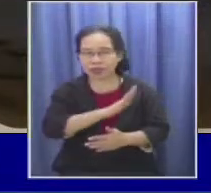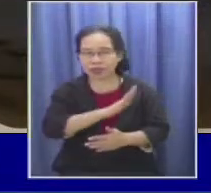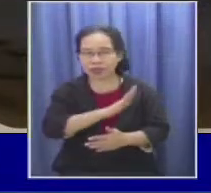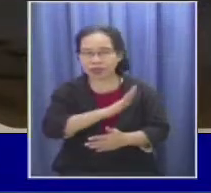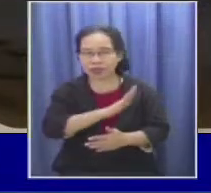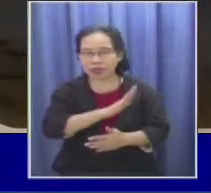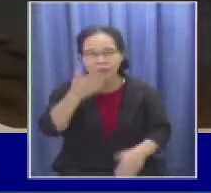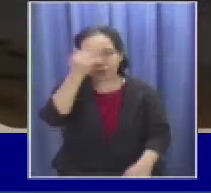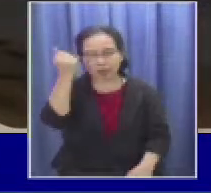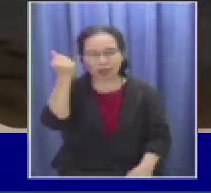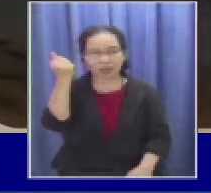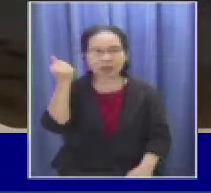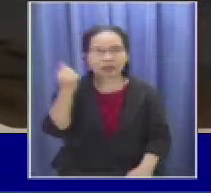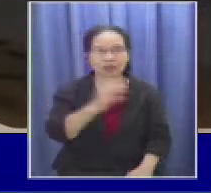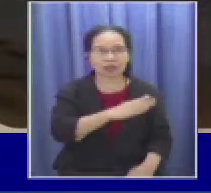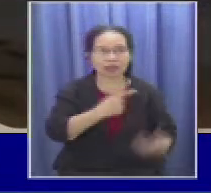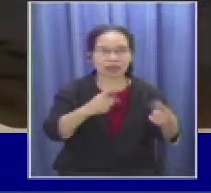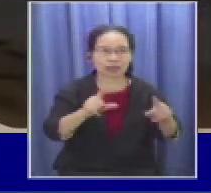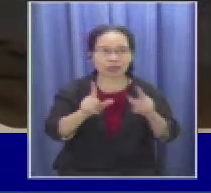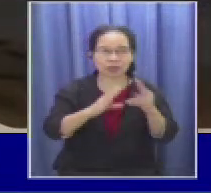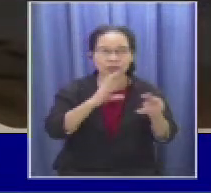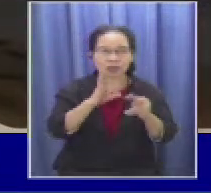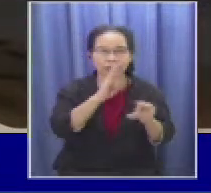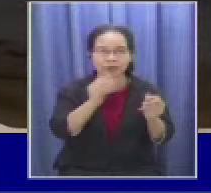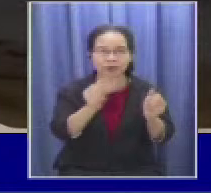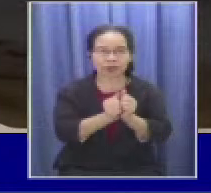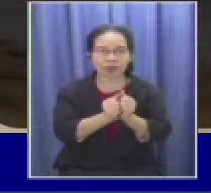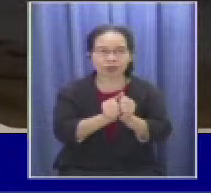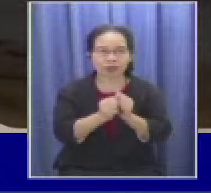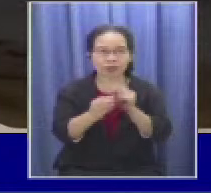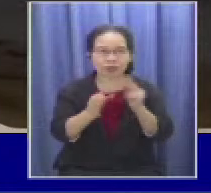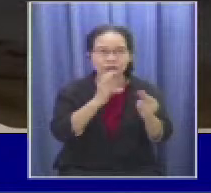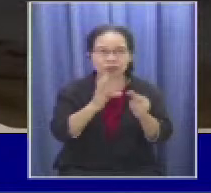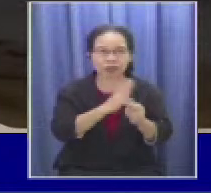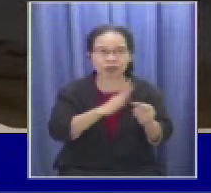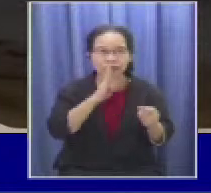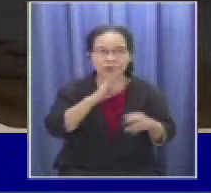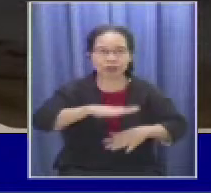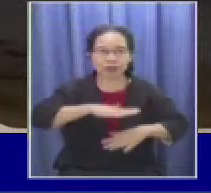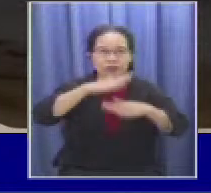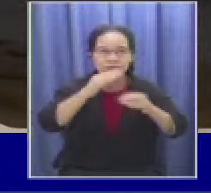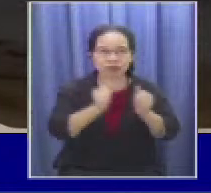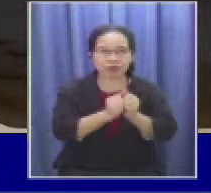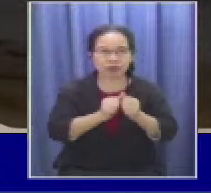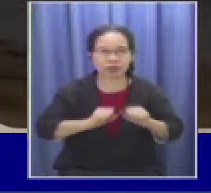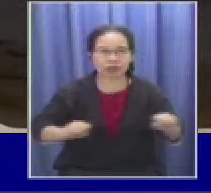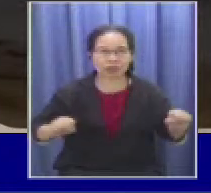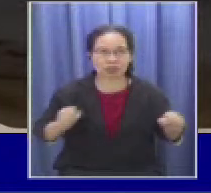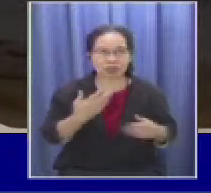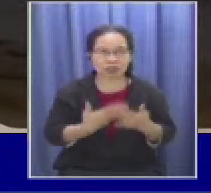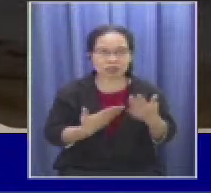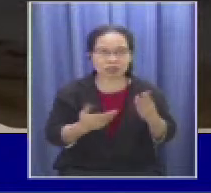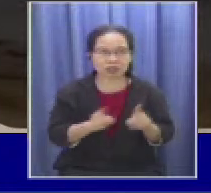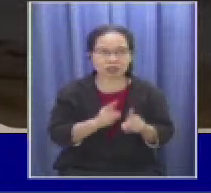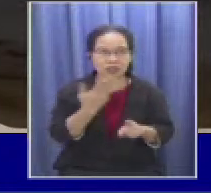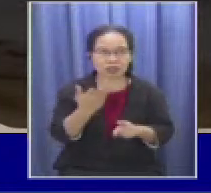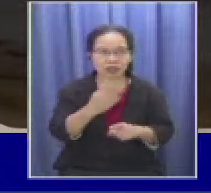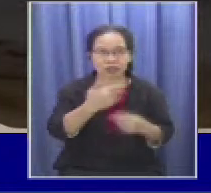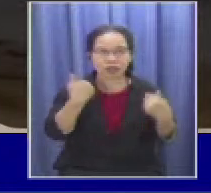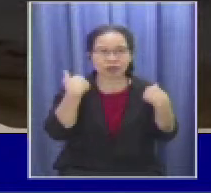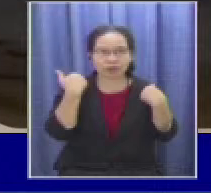kani bra mamo abrabɔ mu na mo ani so de mo wo no every say ono ara kan say meri